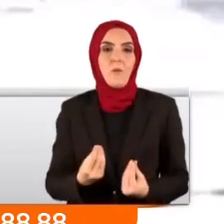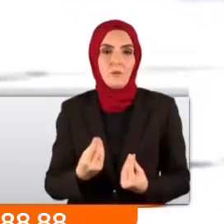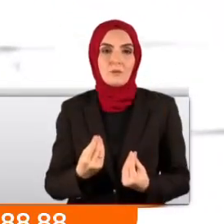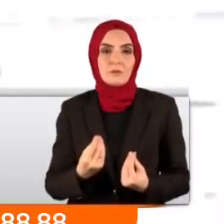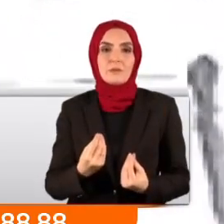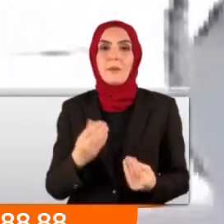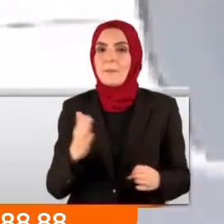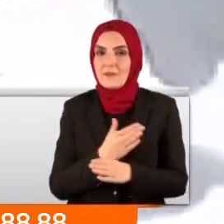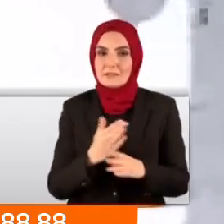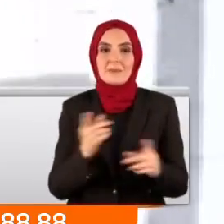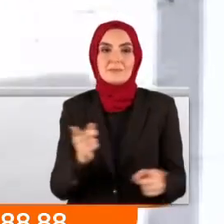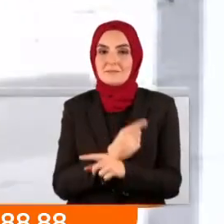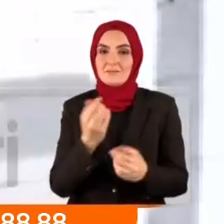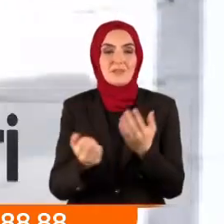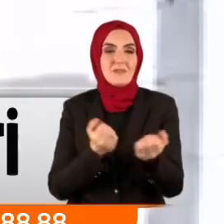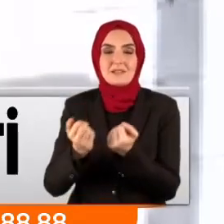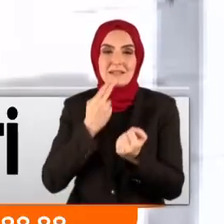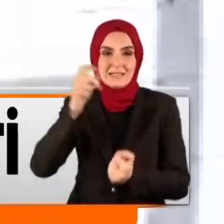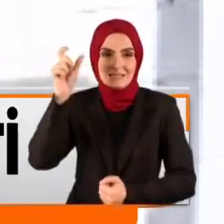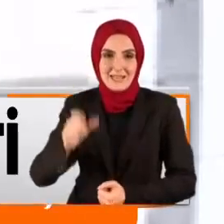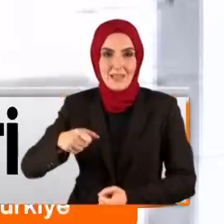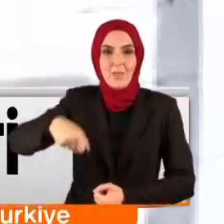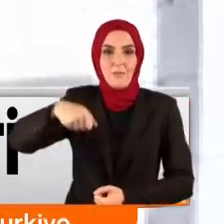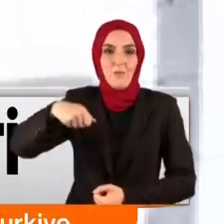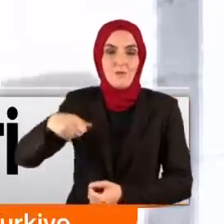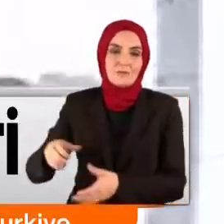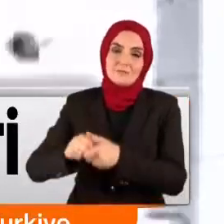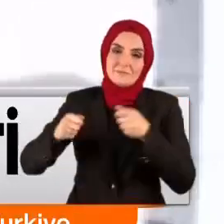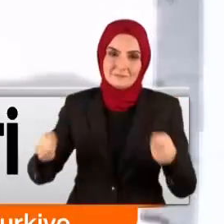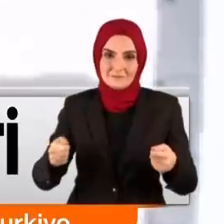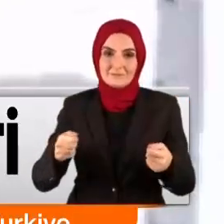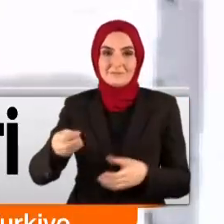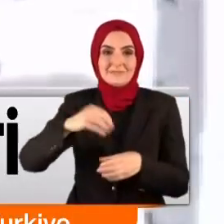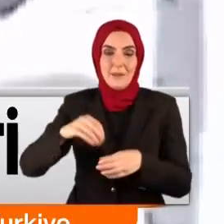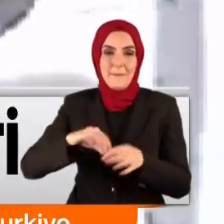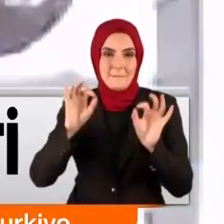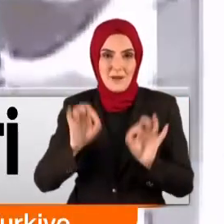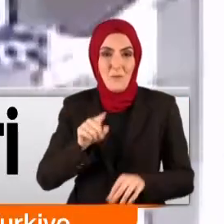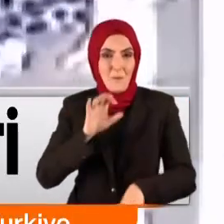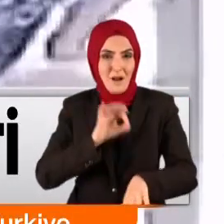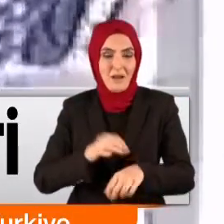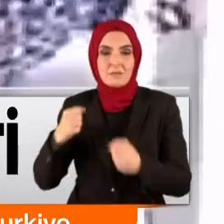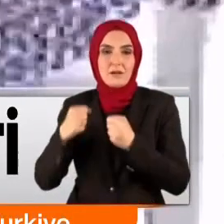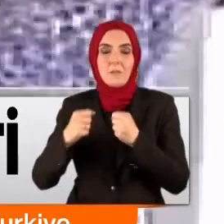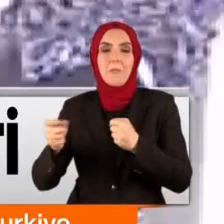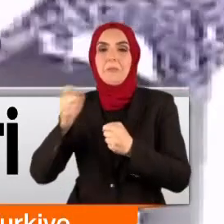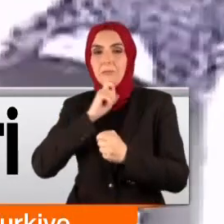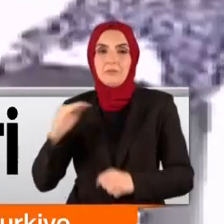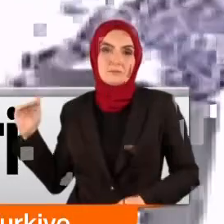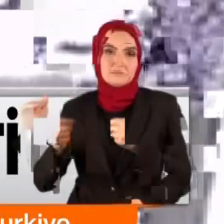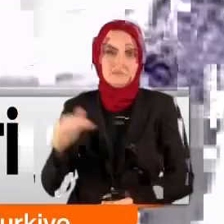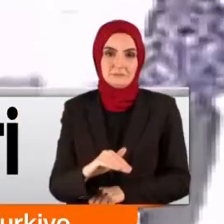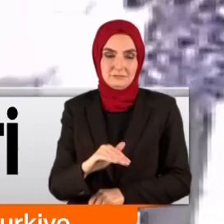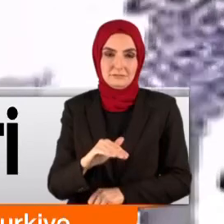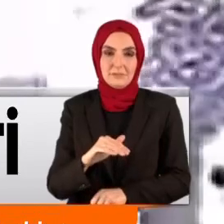aldı, patatesleri doldurmaya başladı. Tam o esnada kontrolden çıkan bir otomobil markete daldı. Manav tezgahı yıkıldı,